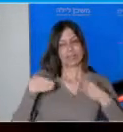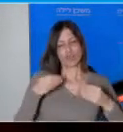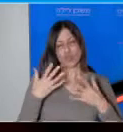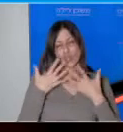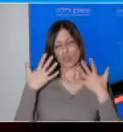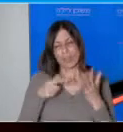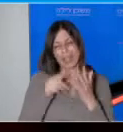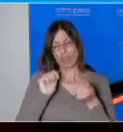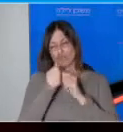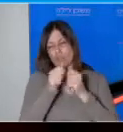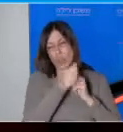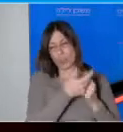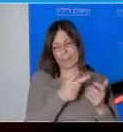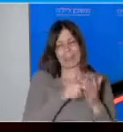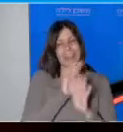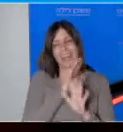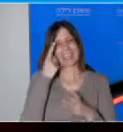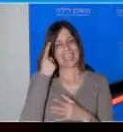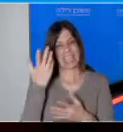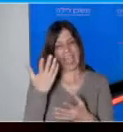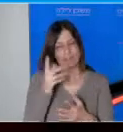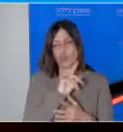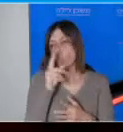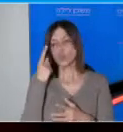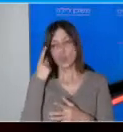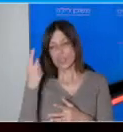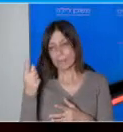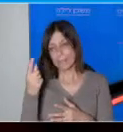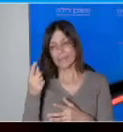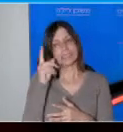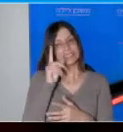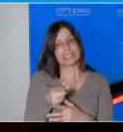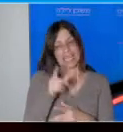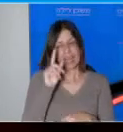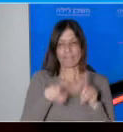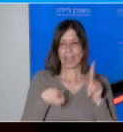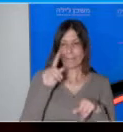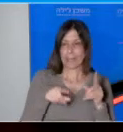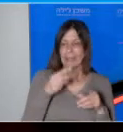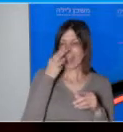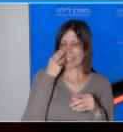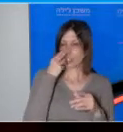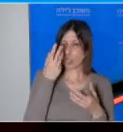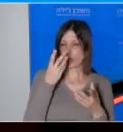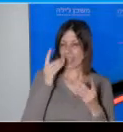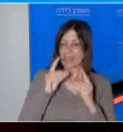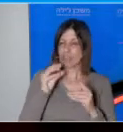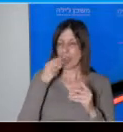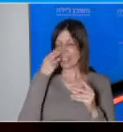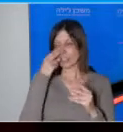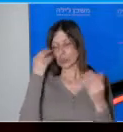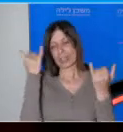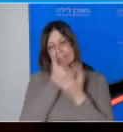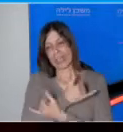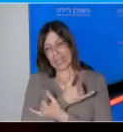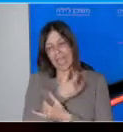בגלל השינויים ובגלל חוסר הידיעה. כשלא יודעים, צריך לפעמים פשוט, אתה יודע, לנסות, דרך של ניסוי ותהייה,